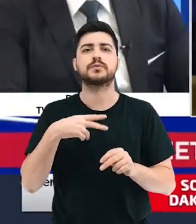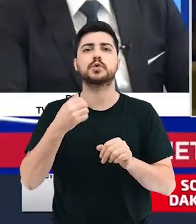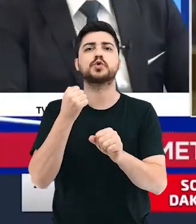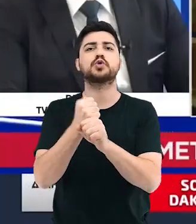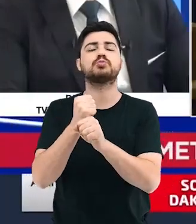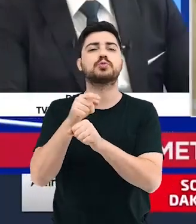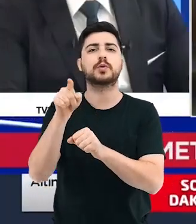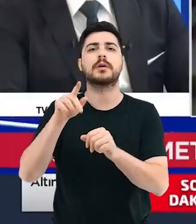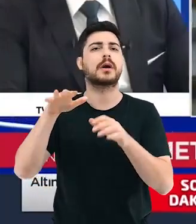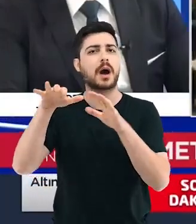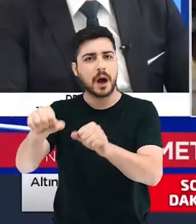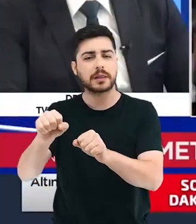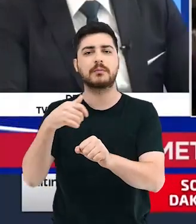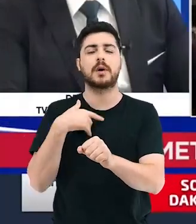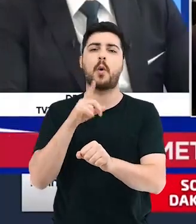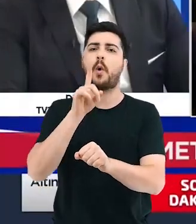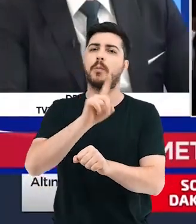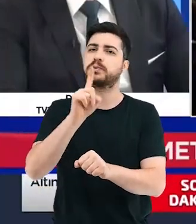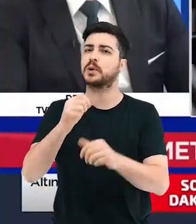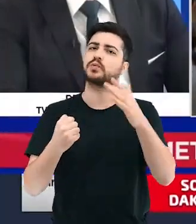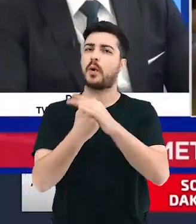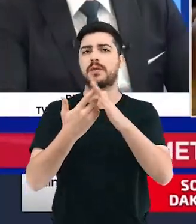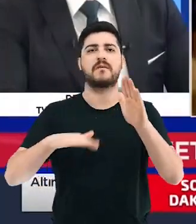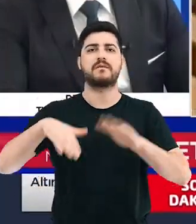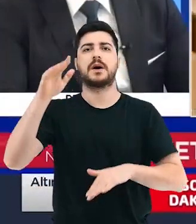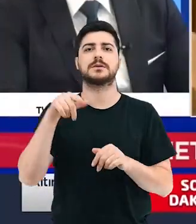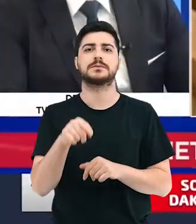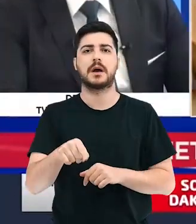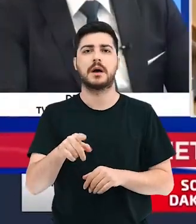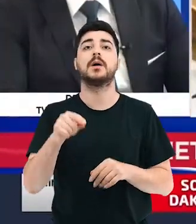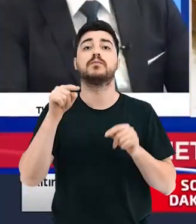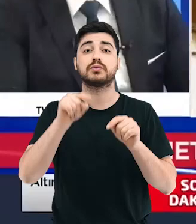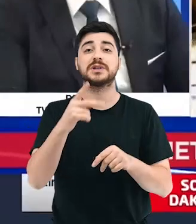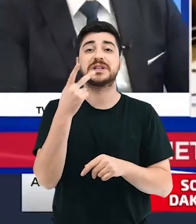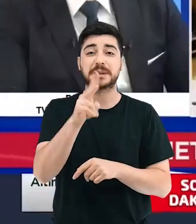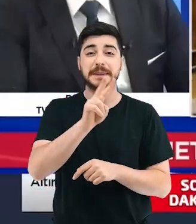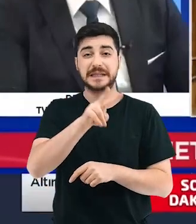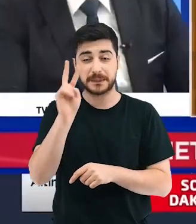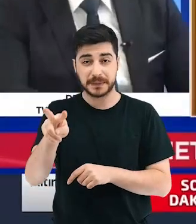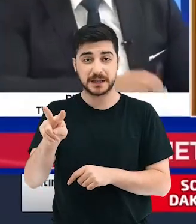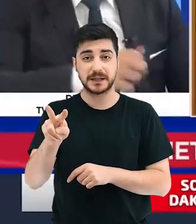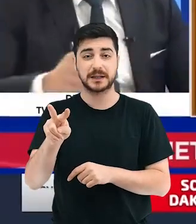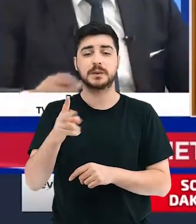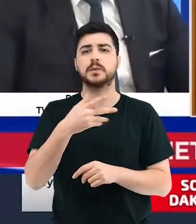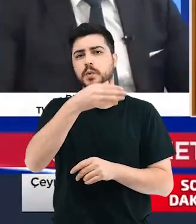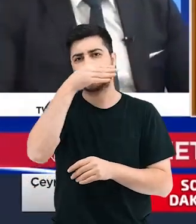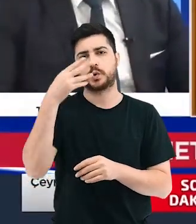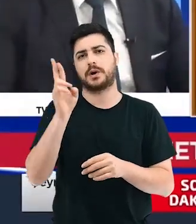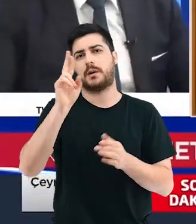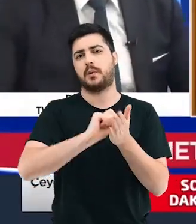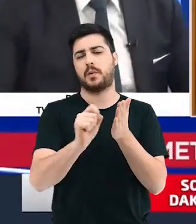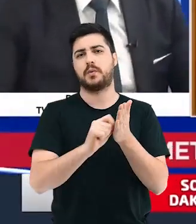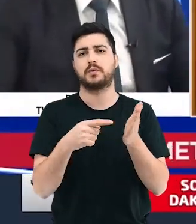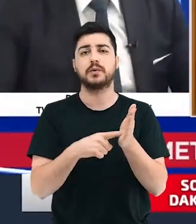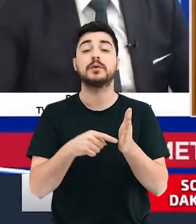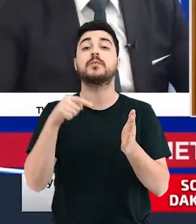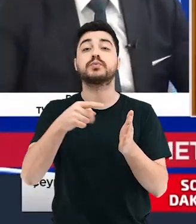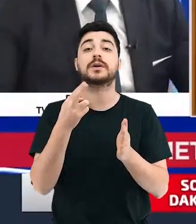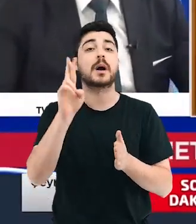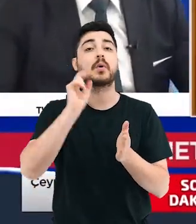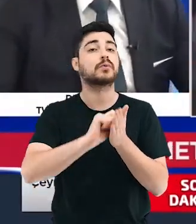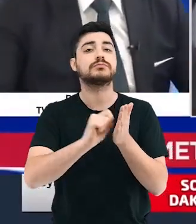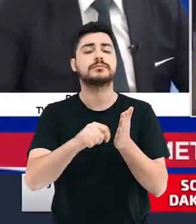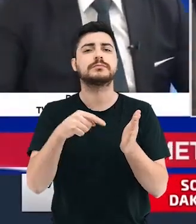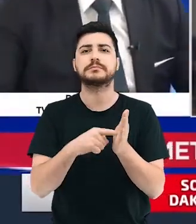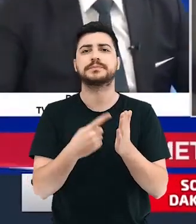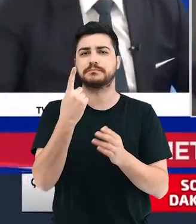ve en sonunda bu yıl itibariyle şu anda gümrüğün yakalamalarıyla bizim yakalamalarımız 11 tonu aşmış. Şimdi bu